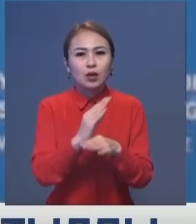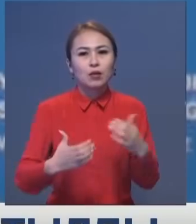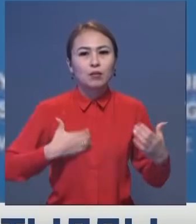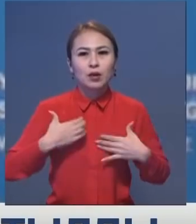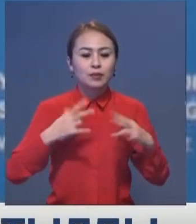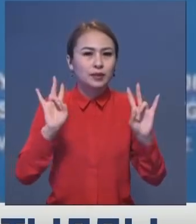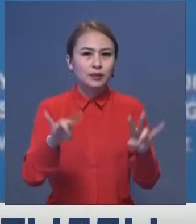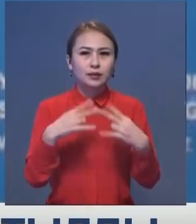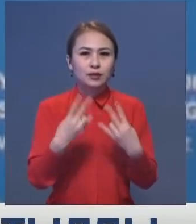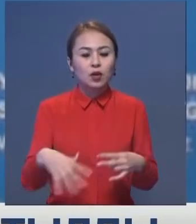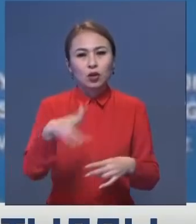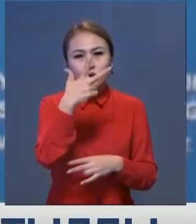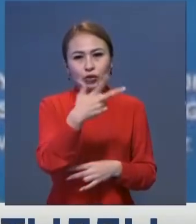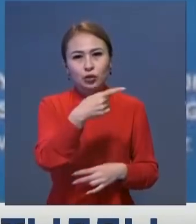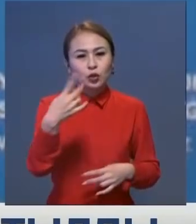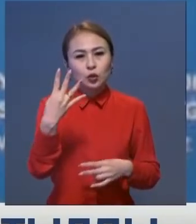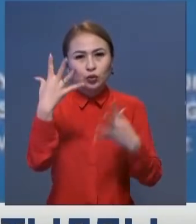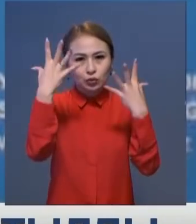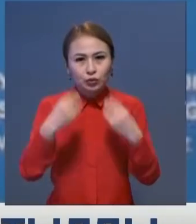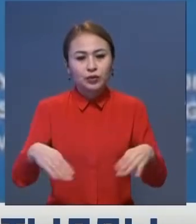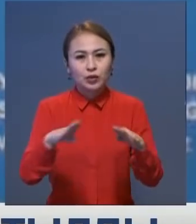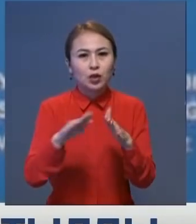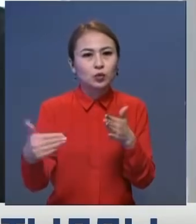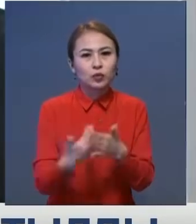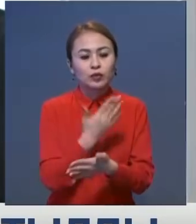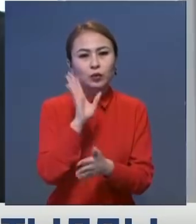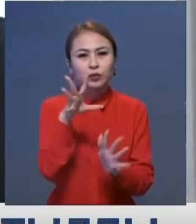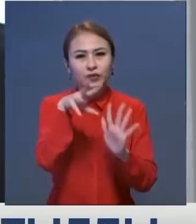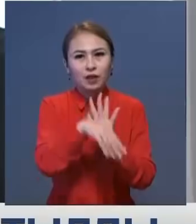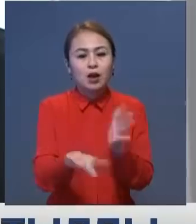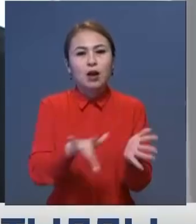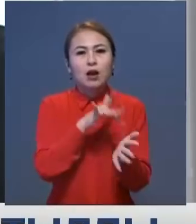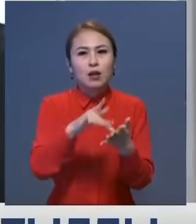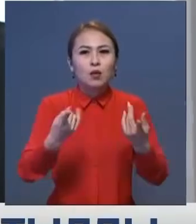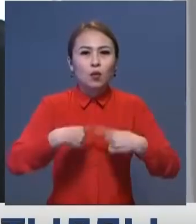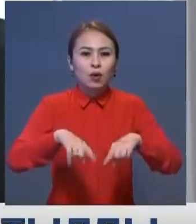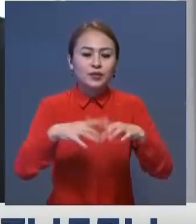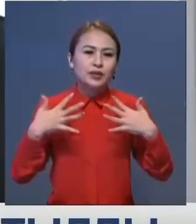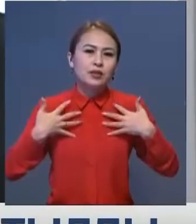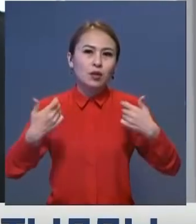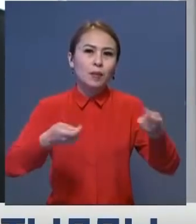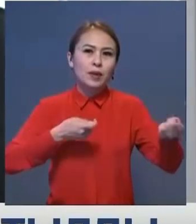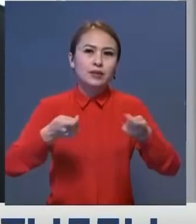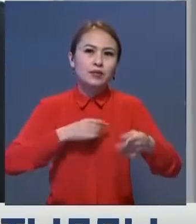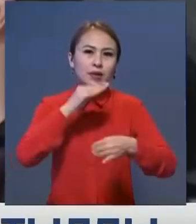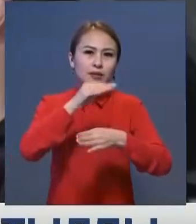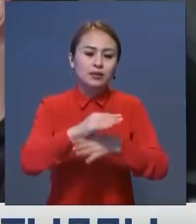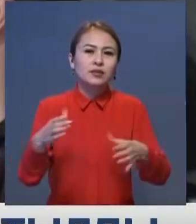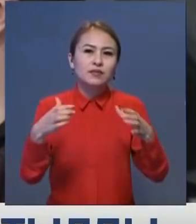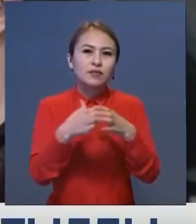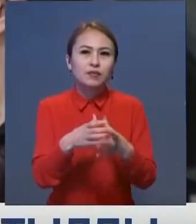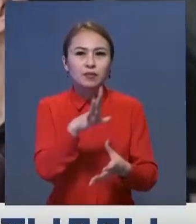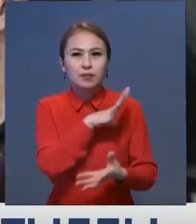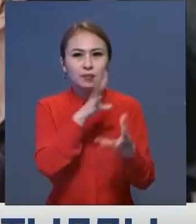алаңдаудың қажеті жоқ. 3-4 күнде вакцинаның жаңа легі жеткізіледі. Қалалық қоғамдық денсаулық басқармасының мәліметінше сәуір айында